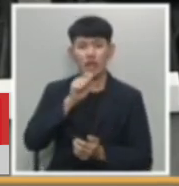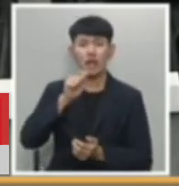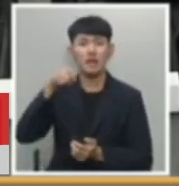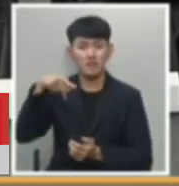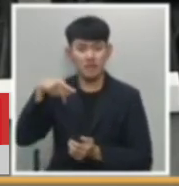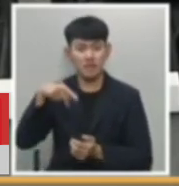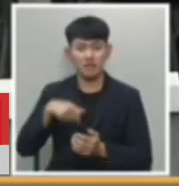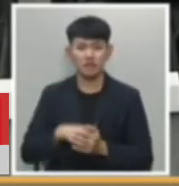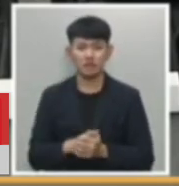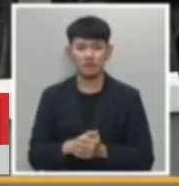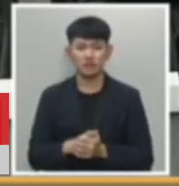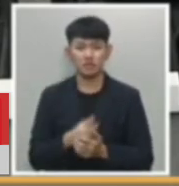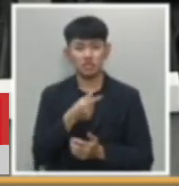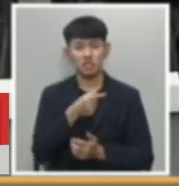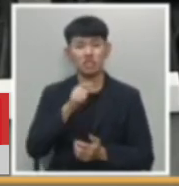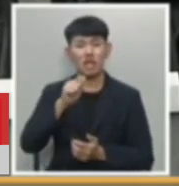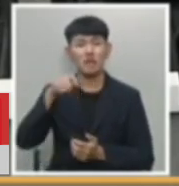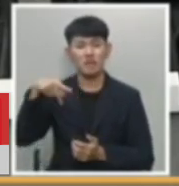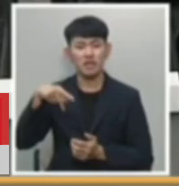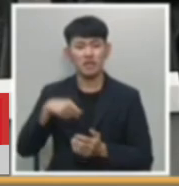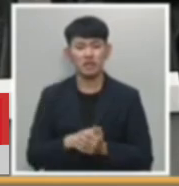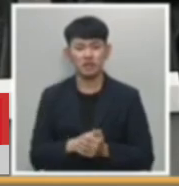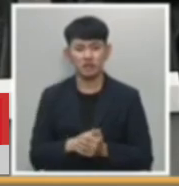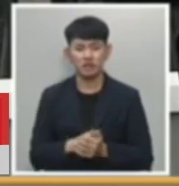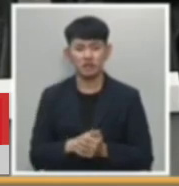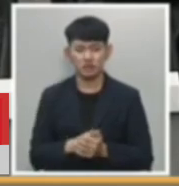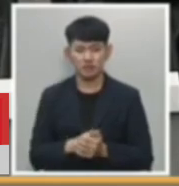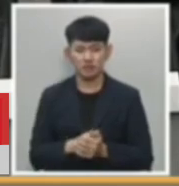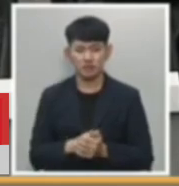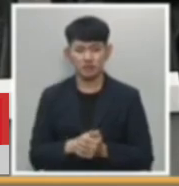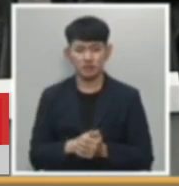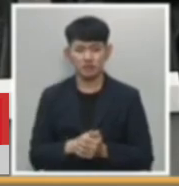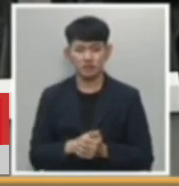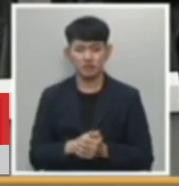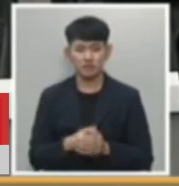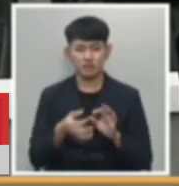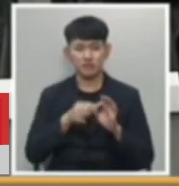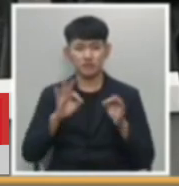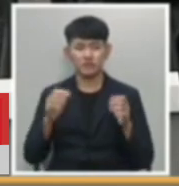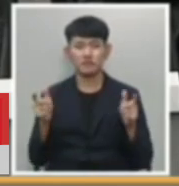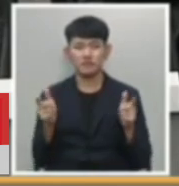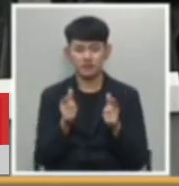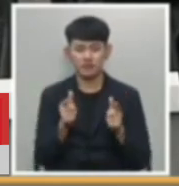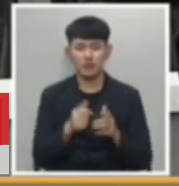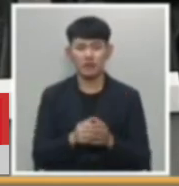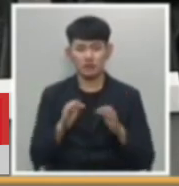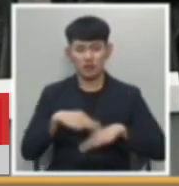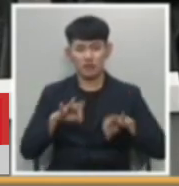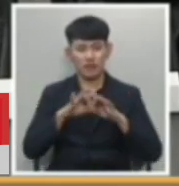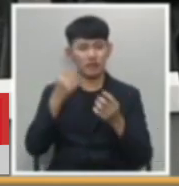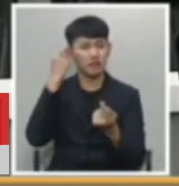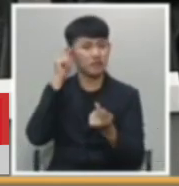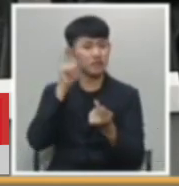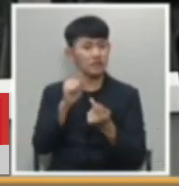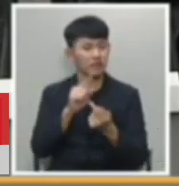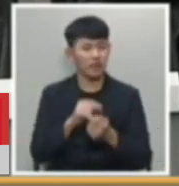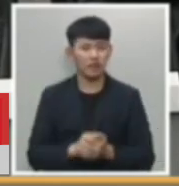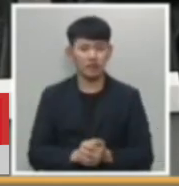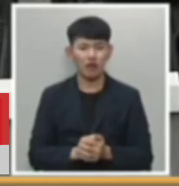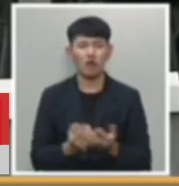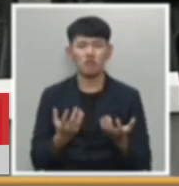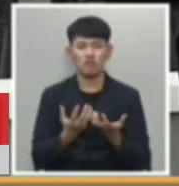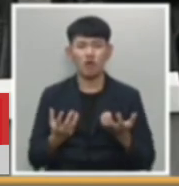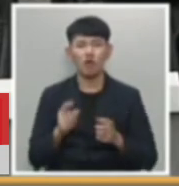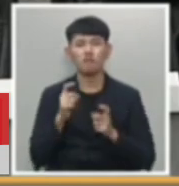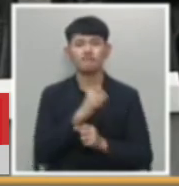Good นะครับAcculture นะครับ Pactis ก็อยากให้ตระหนักเพื่อเกษตรอินทรีย์เกษตรปลอดภัยเรื่อง